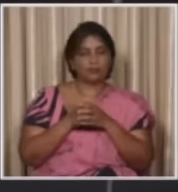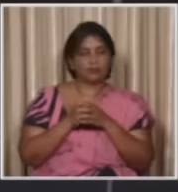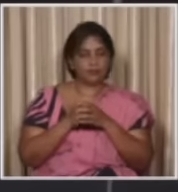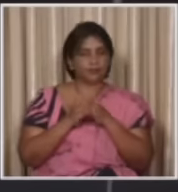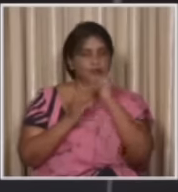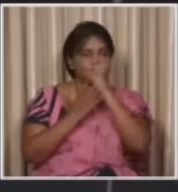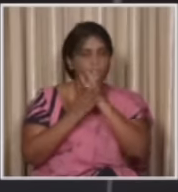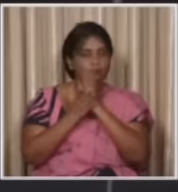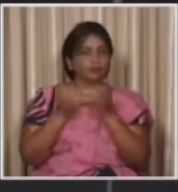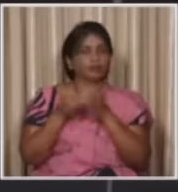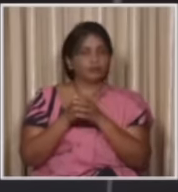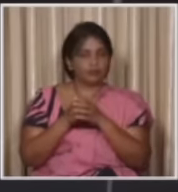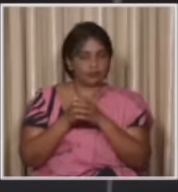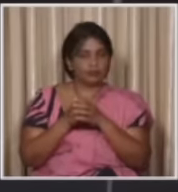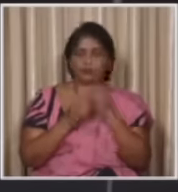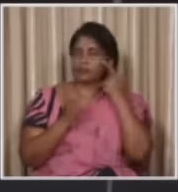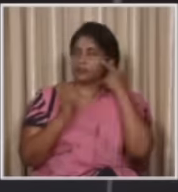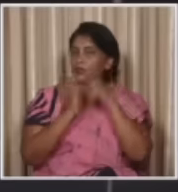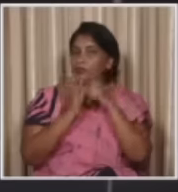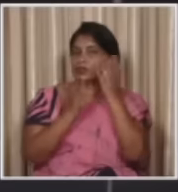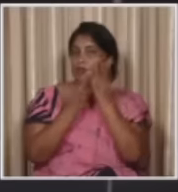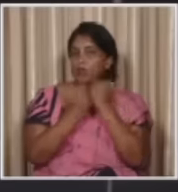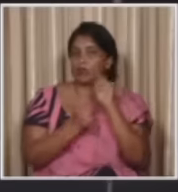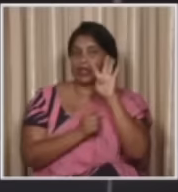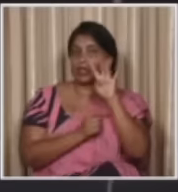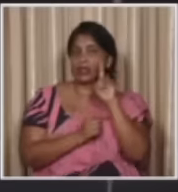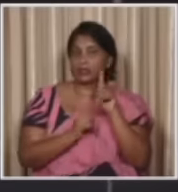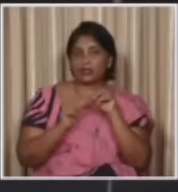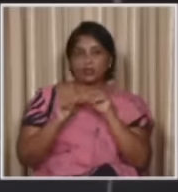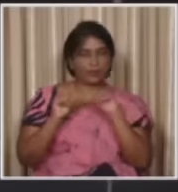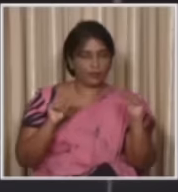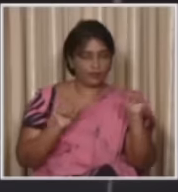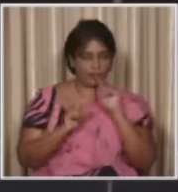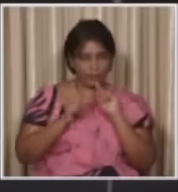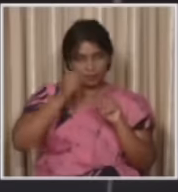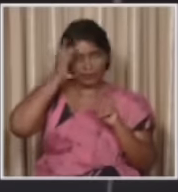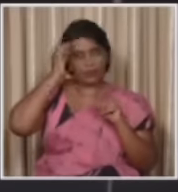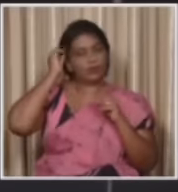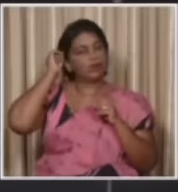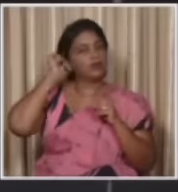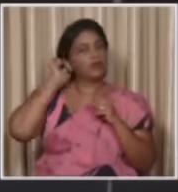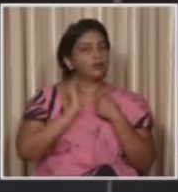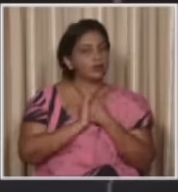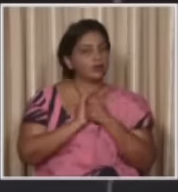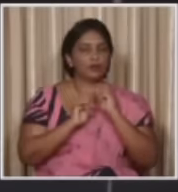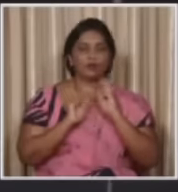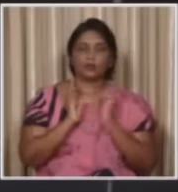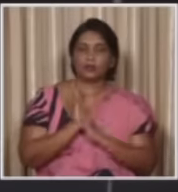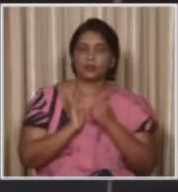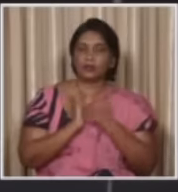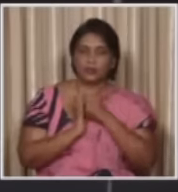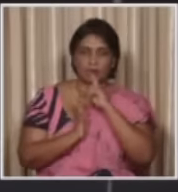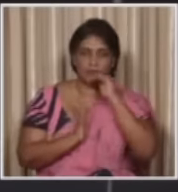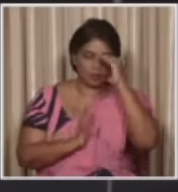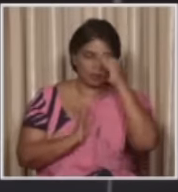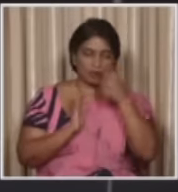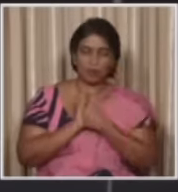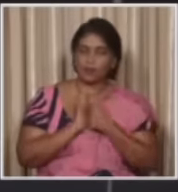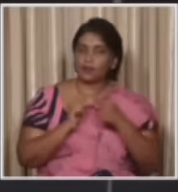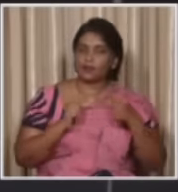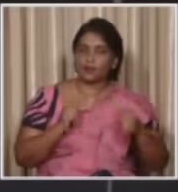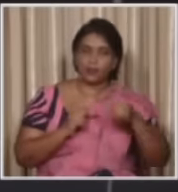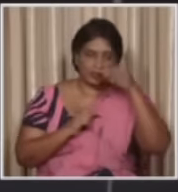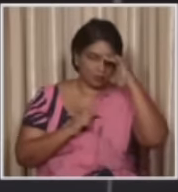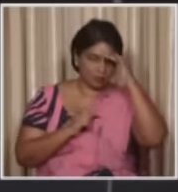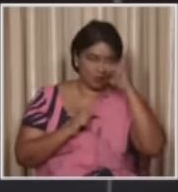කියනවා ආන්ක ව්‍යවස්ථා සභාවේ සංයුතිය 41 වගන්තියෙන් කියනවා ගරු අග්‍රාමාත්‍යතුමා ගරු කථානායකතුමා ගරු විපක්ෂ